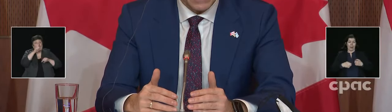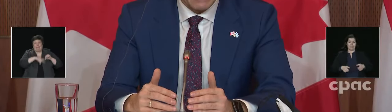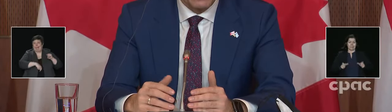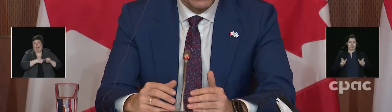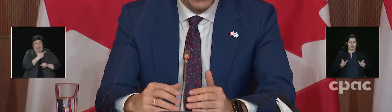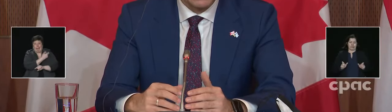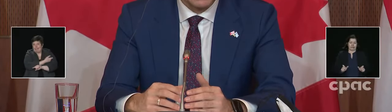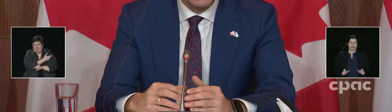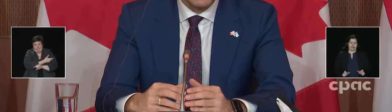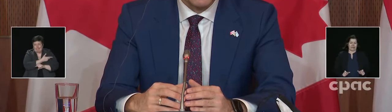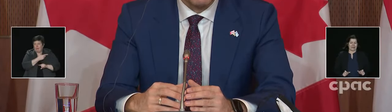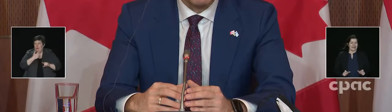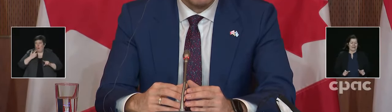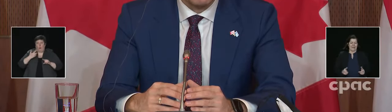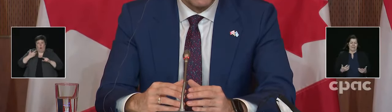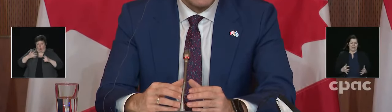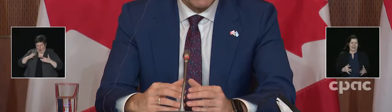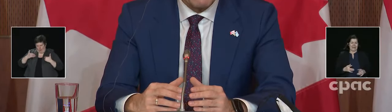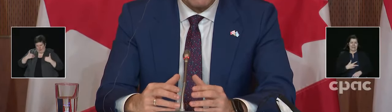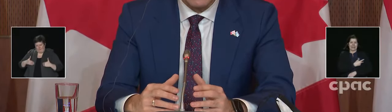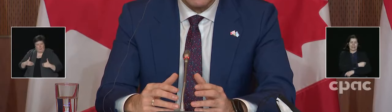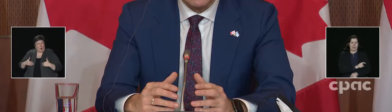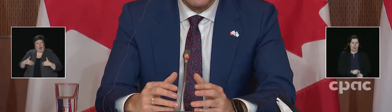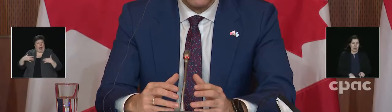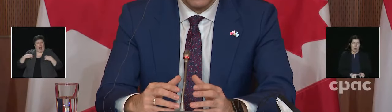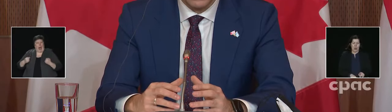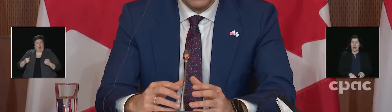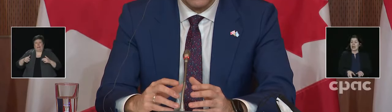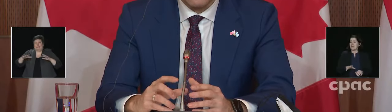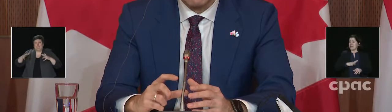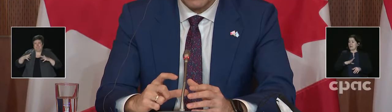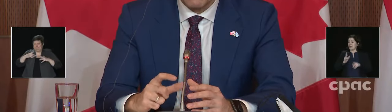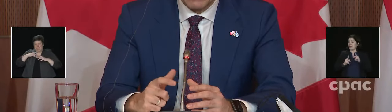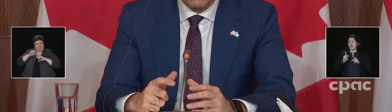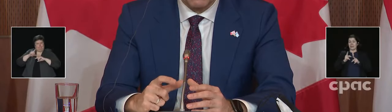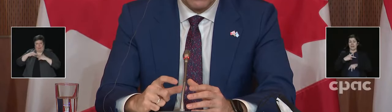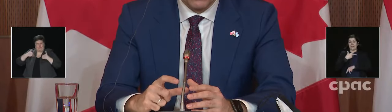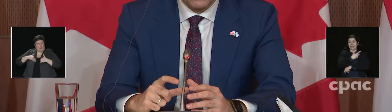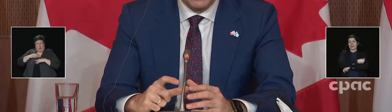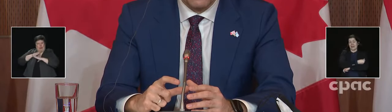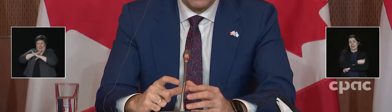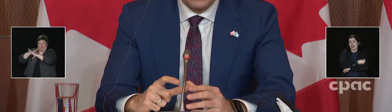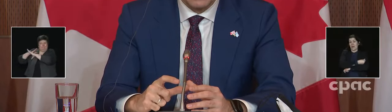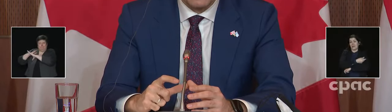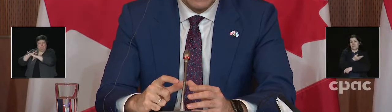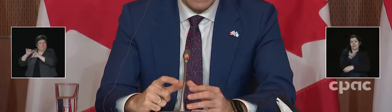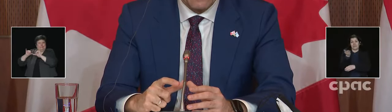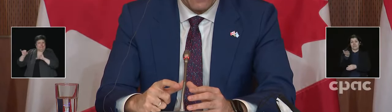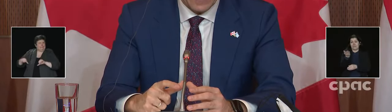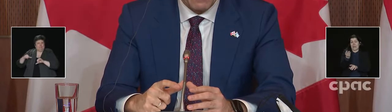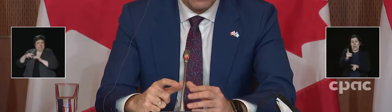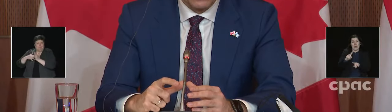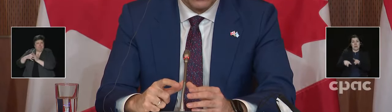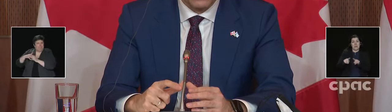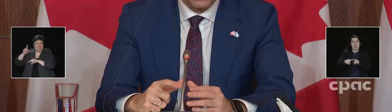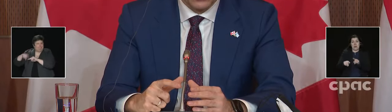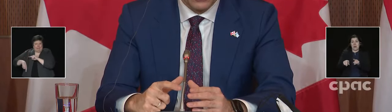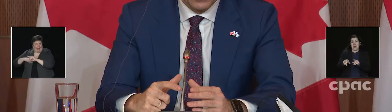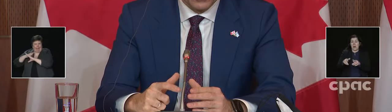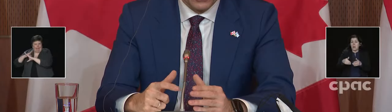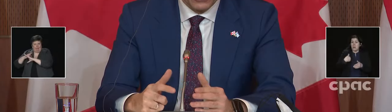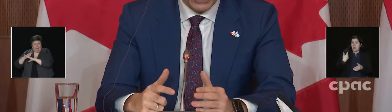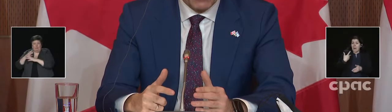plus vulnérables. Il y a des gens pour qui même la vaccination a malheureusement un effet faible